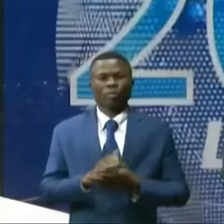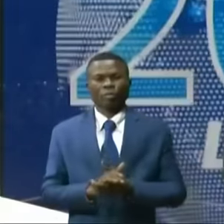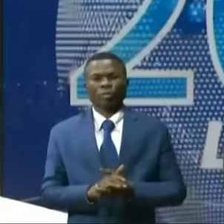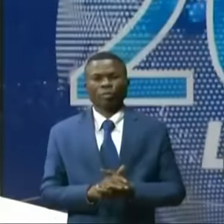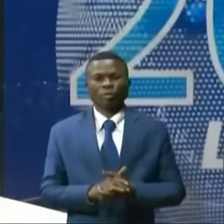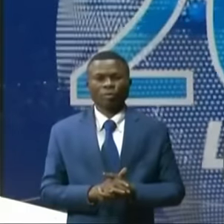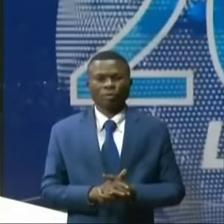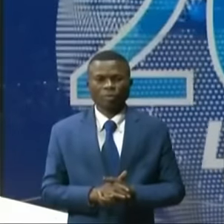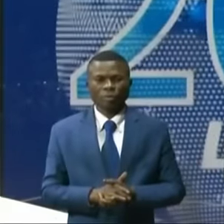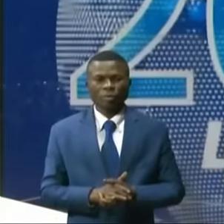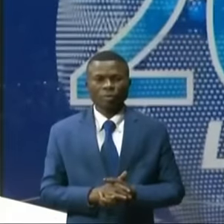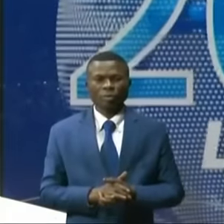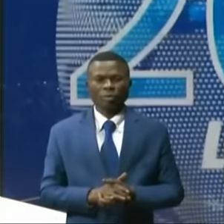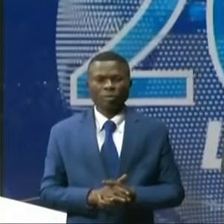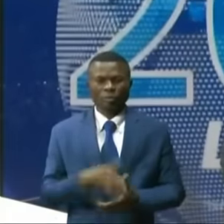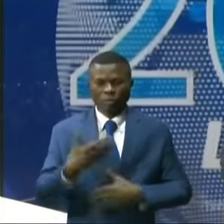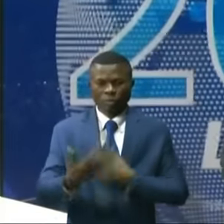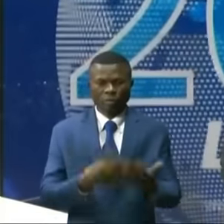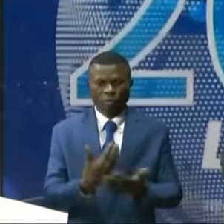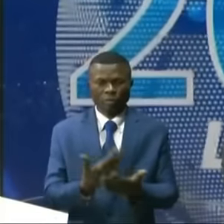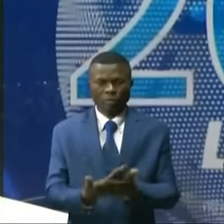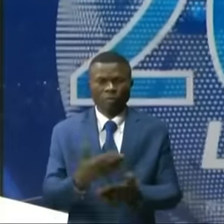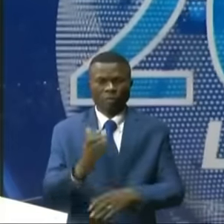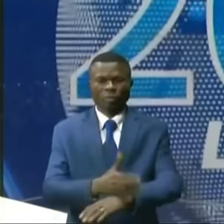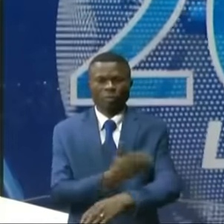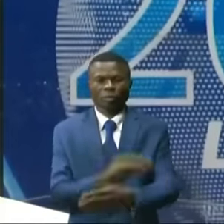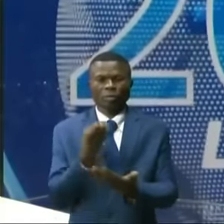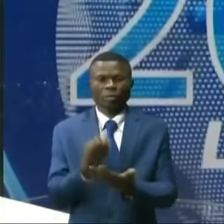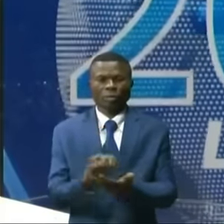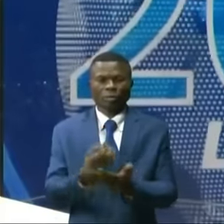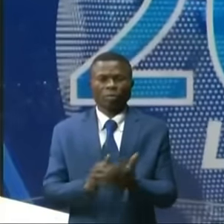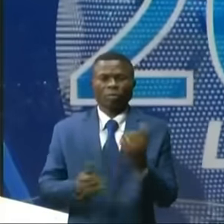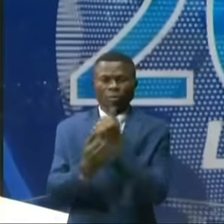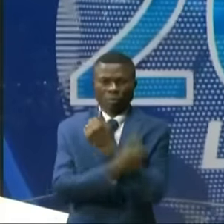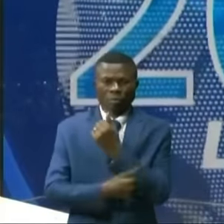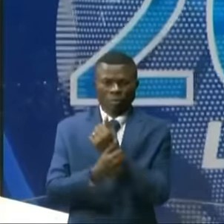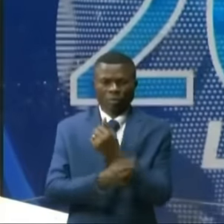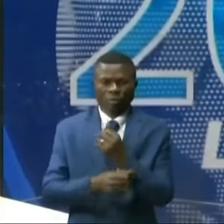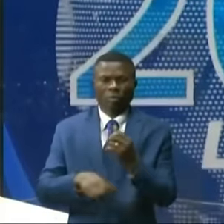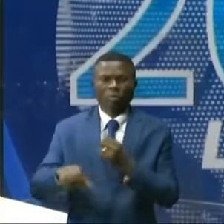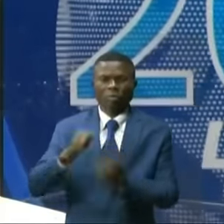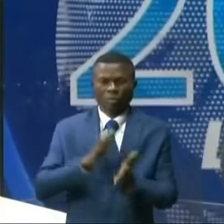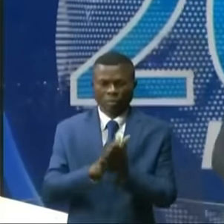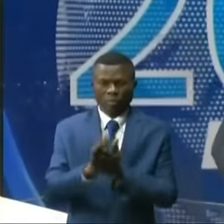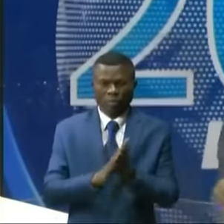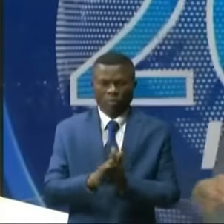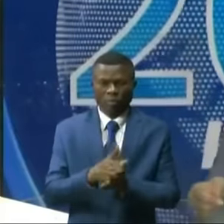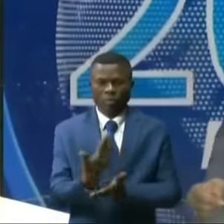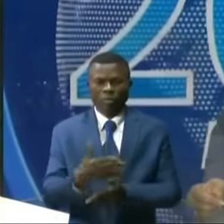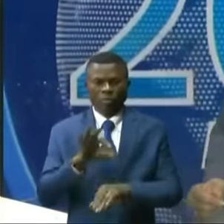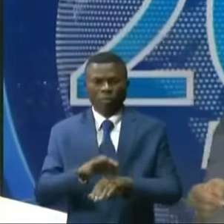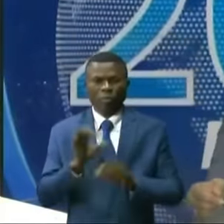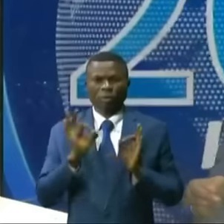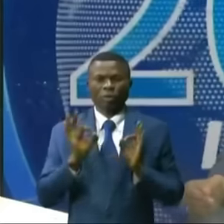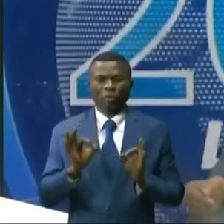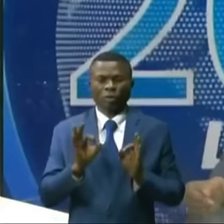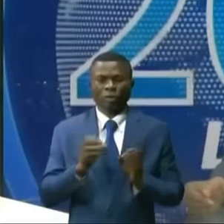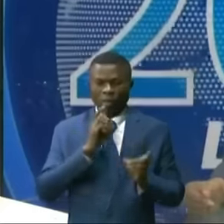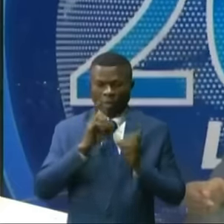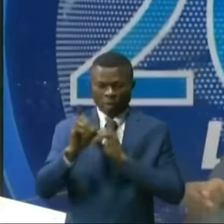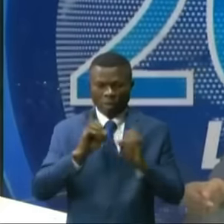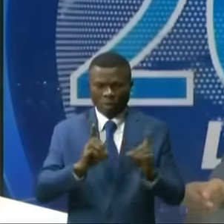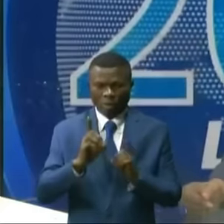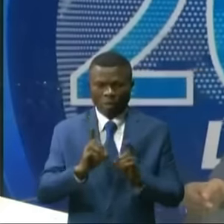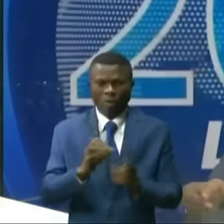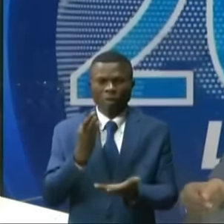travaux accélérer la croissance économique le pays se tourne vers de nouvelles opportunités le dialogue sur